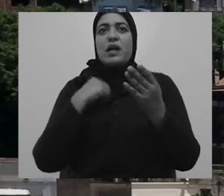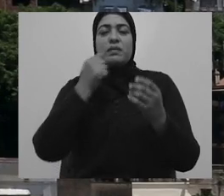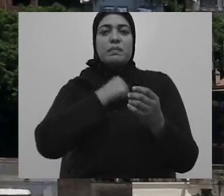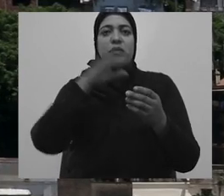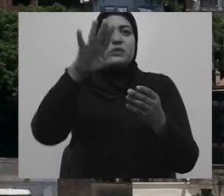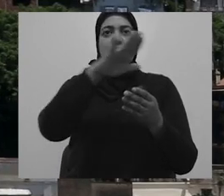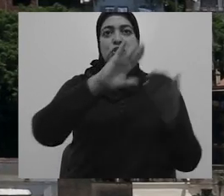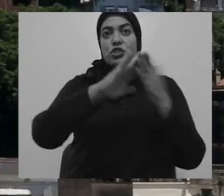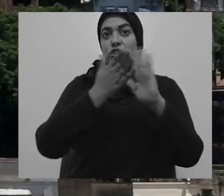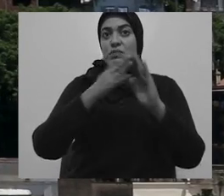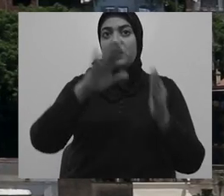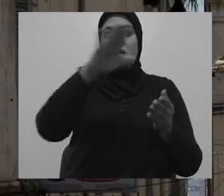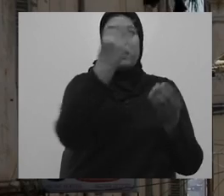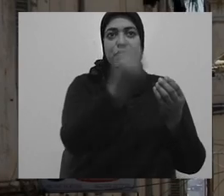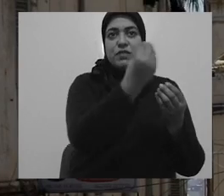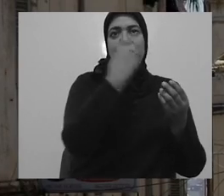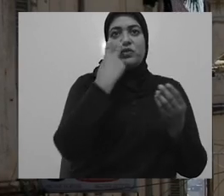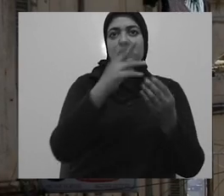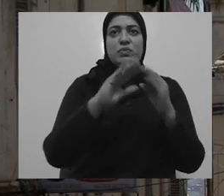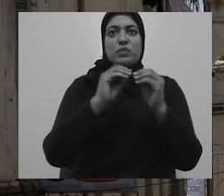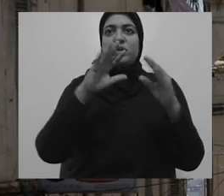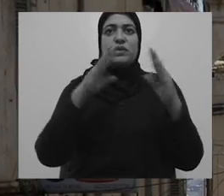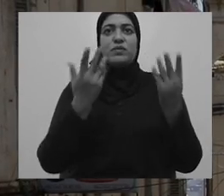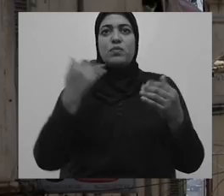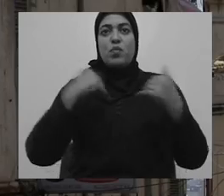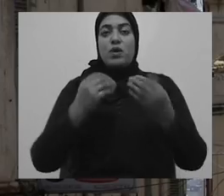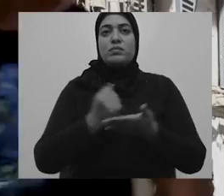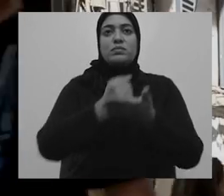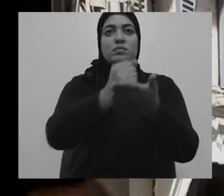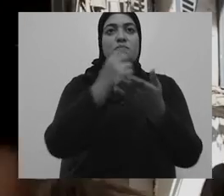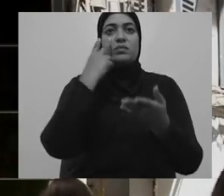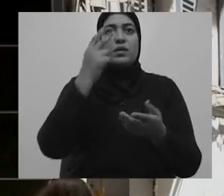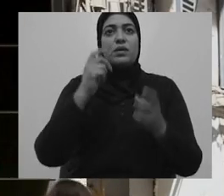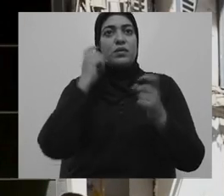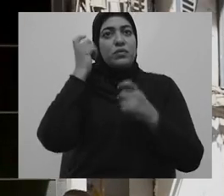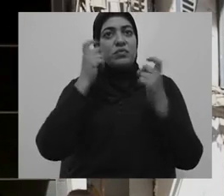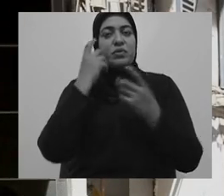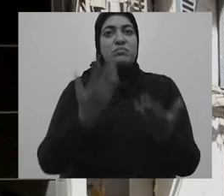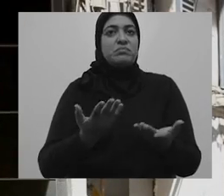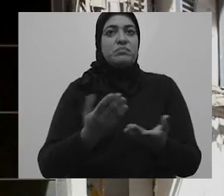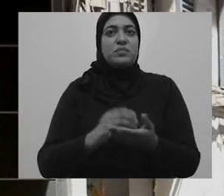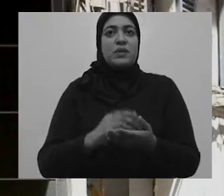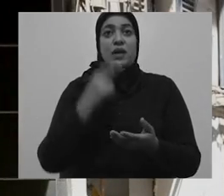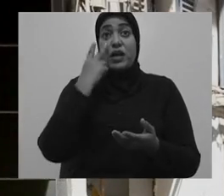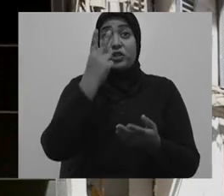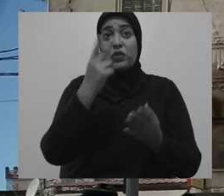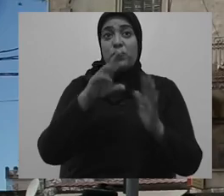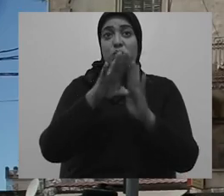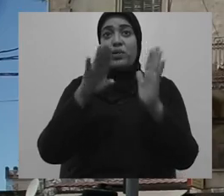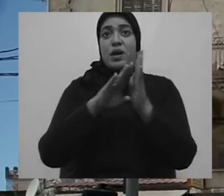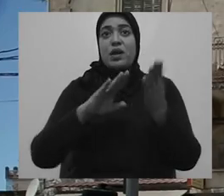handicap. On s'est basé réellement sur ce que ces personnes-là vivent et reçoivent comme protection sociale.